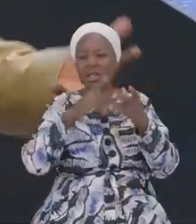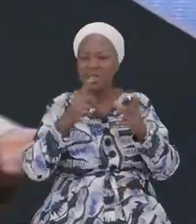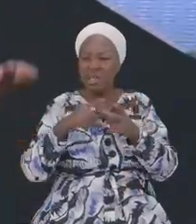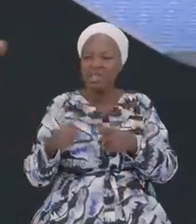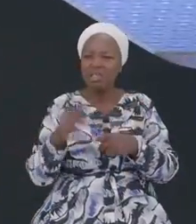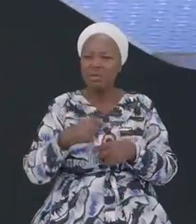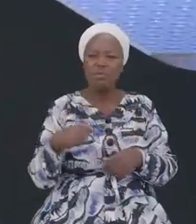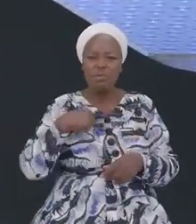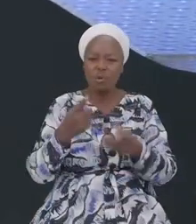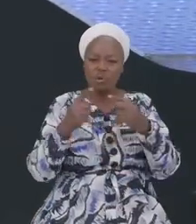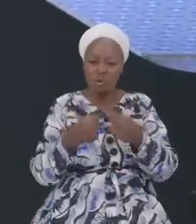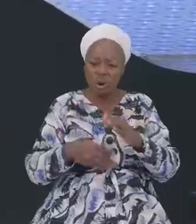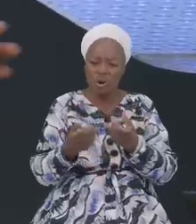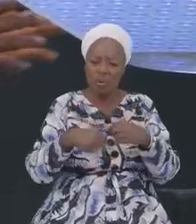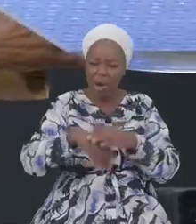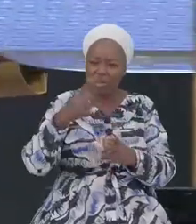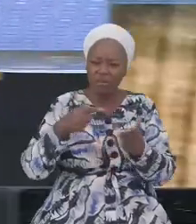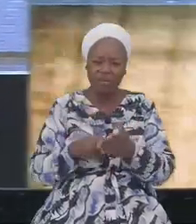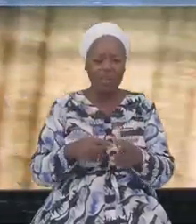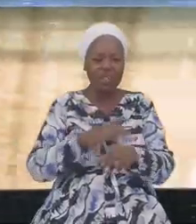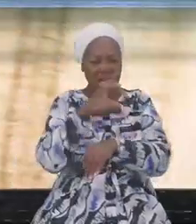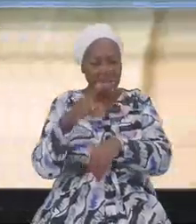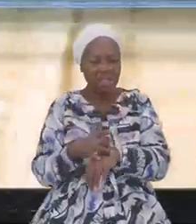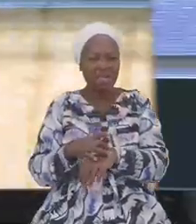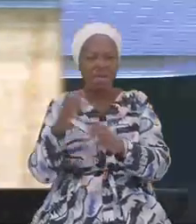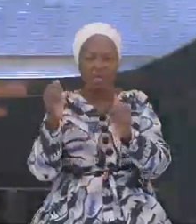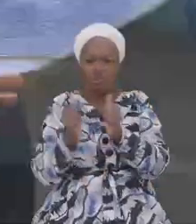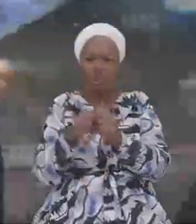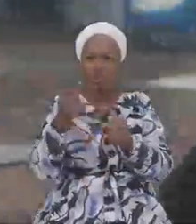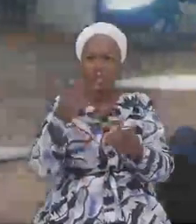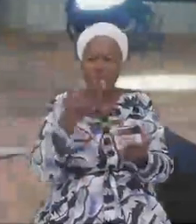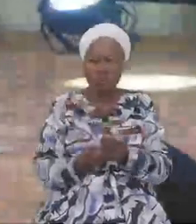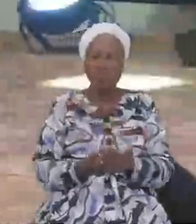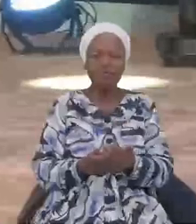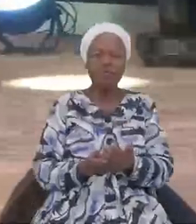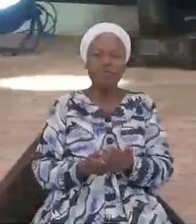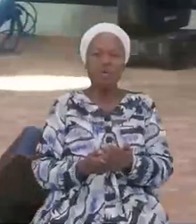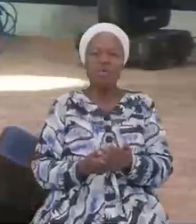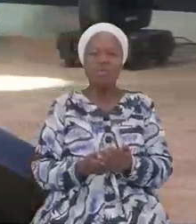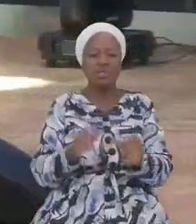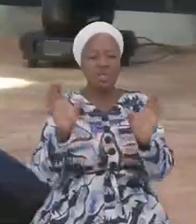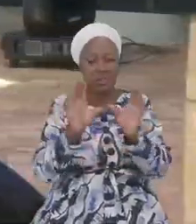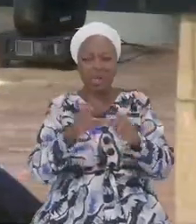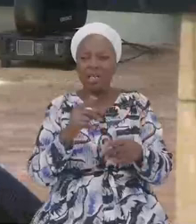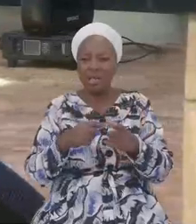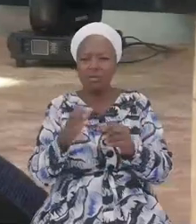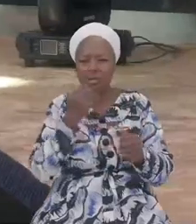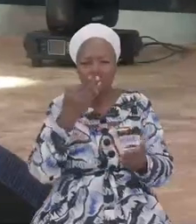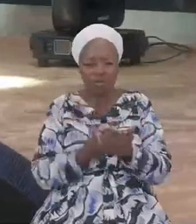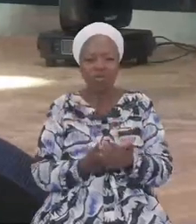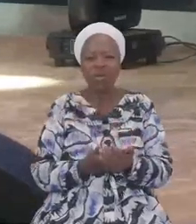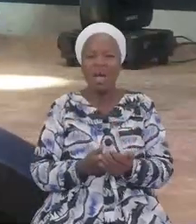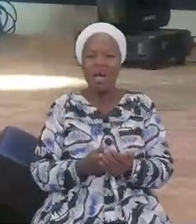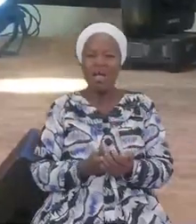sortir de ce monde, de cette terre, avec un diplôme de félicitations, avec un diplôme